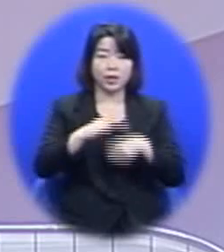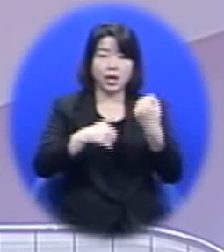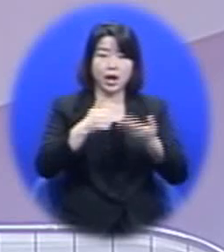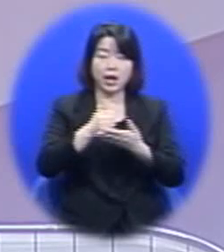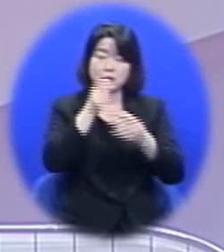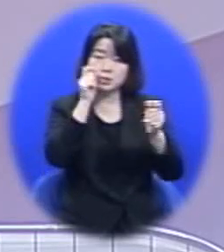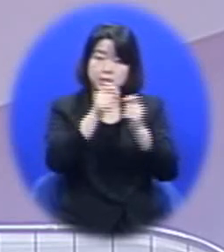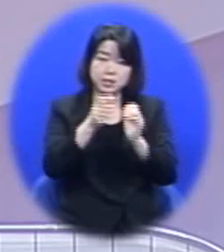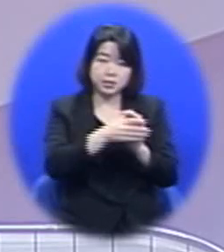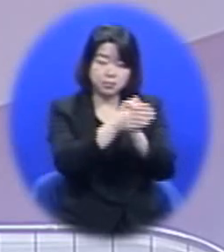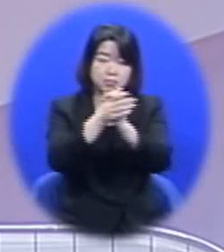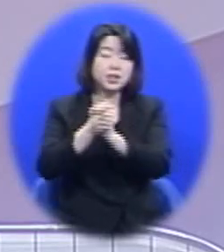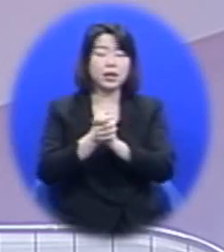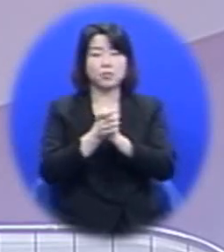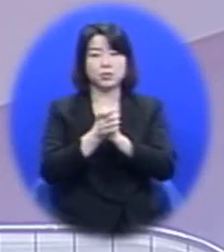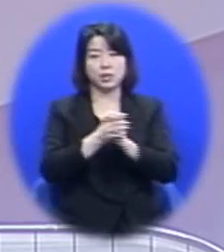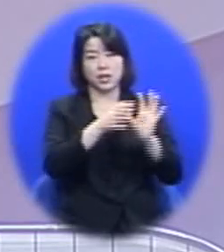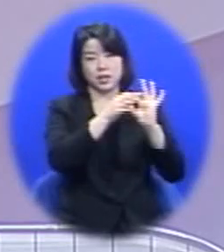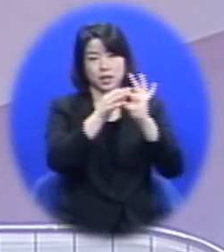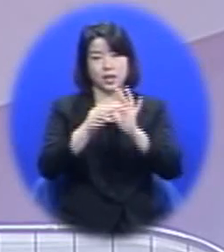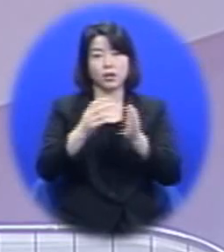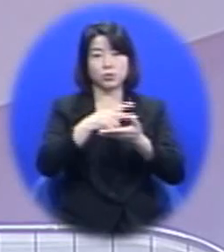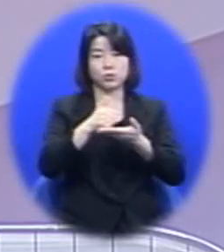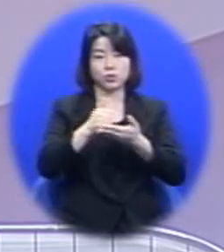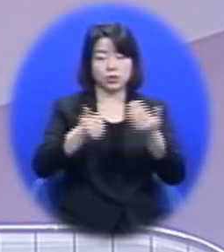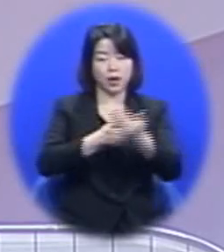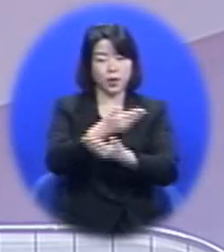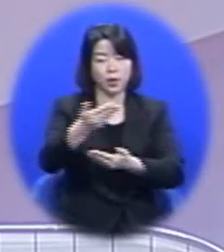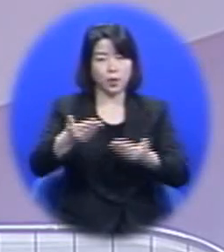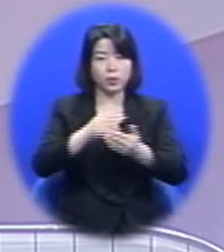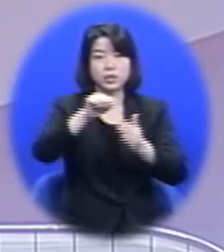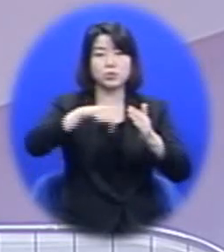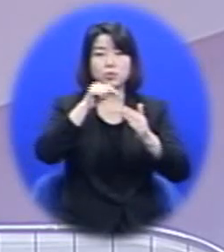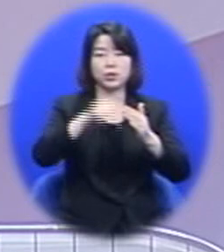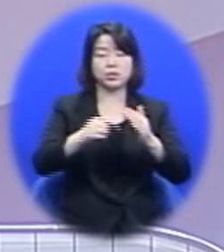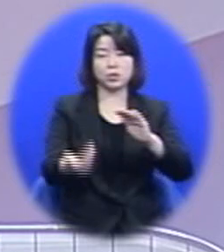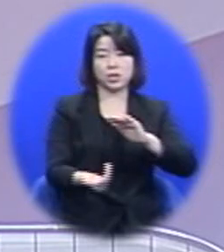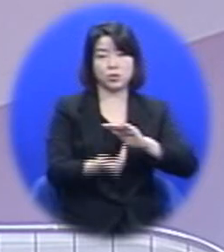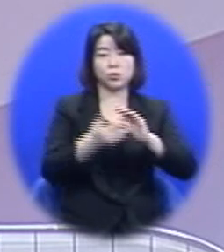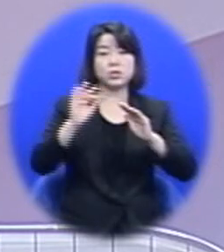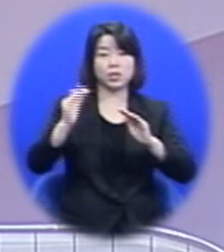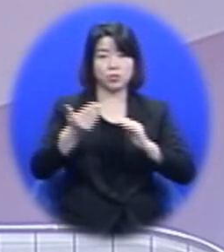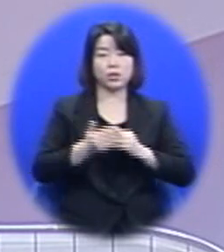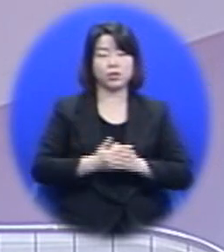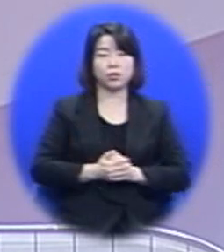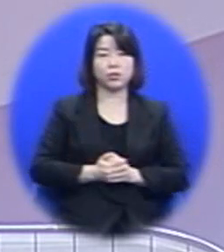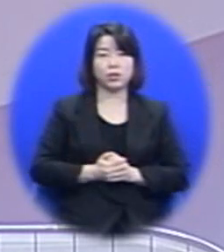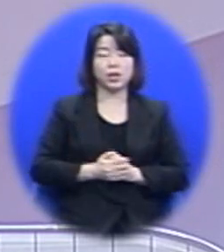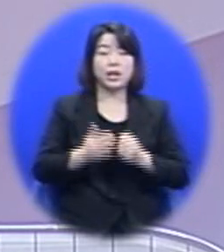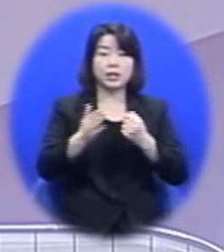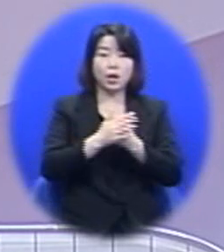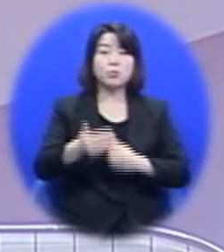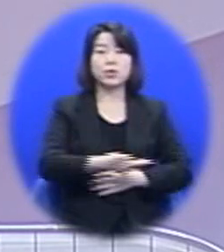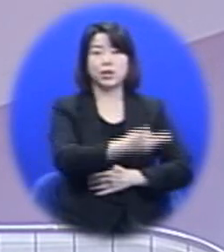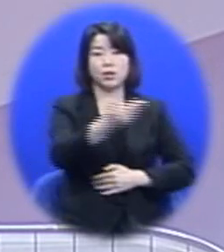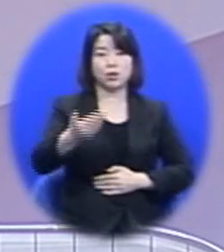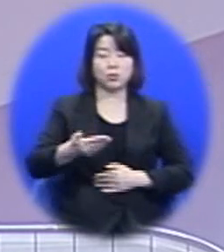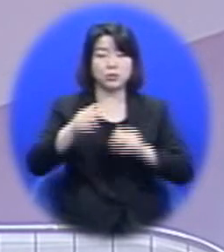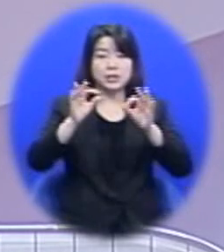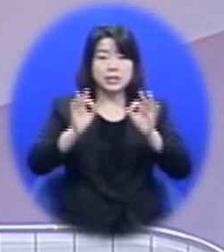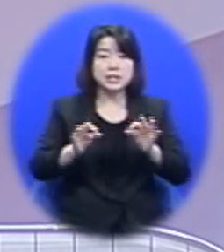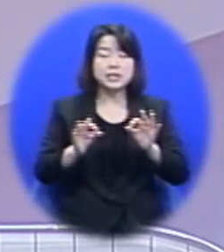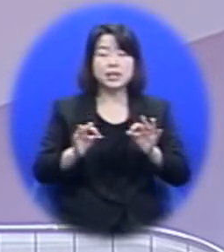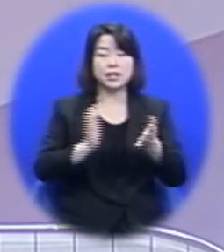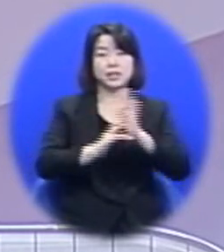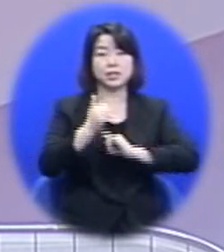하나님과의 친밀함은 계속 주님과의 교제 속에서 이루어지는 겁니다. 그러므로 여러분, 이제는